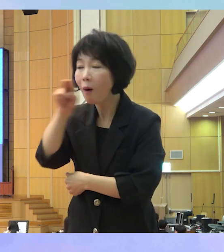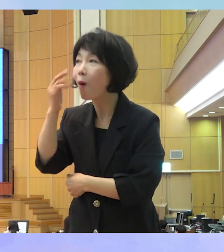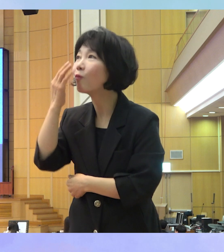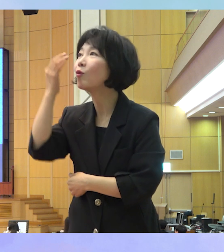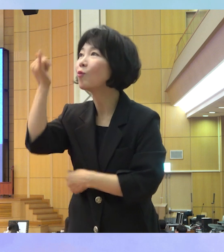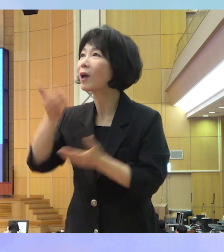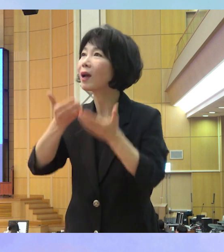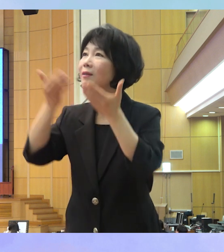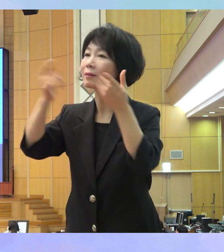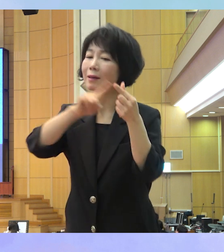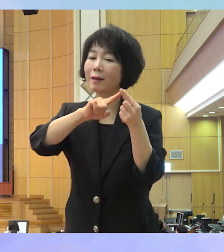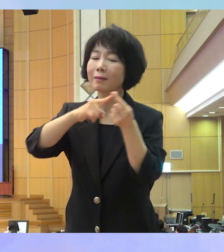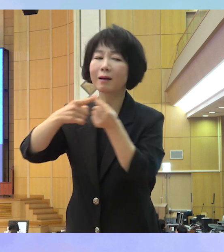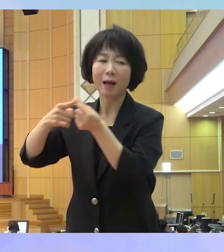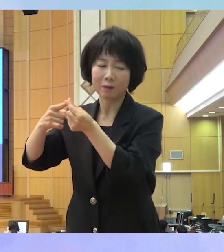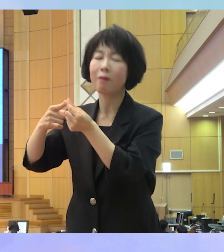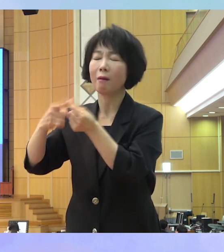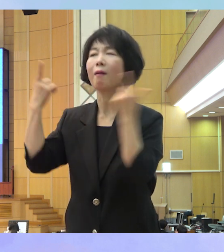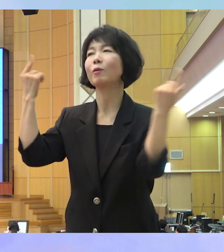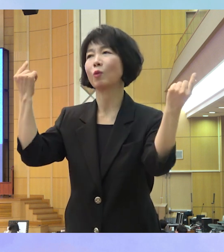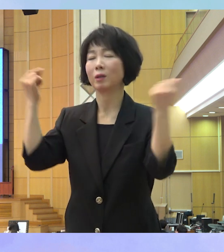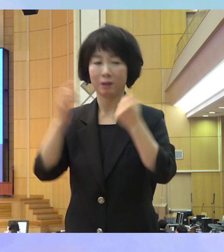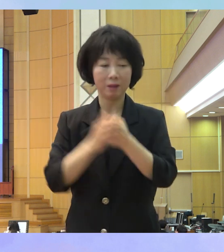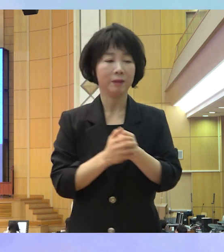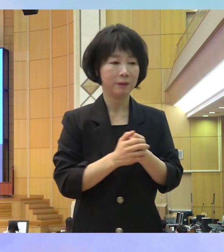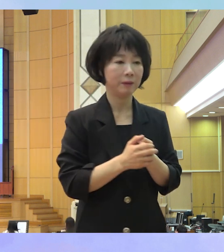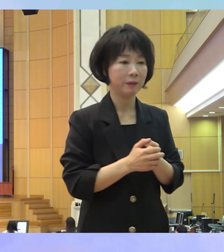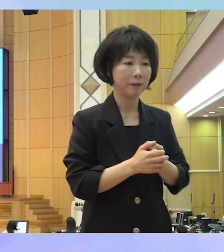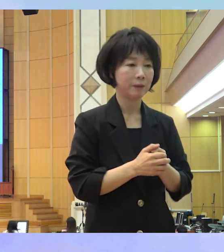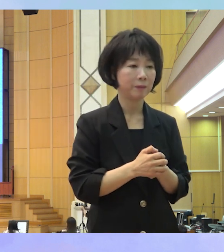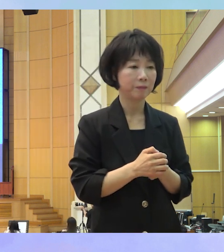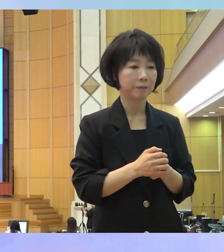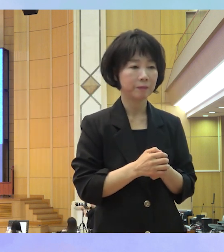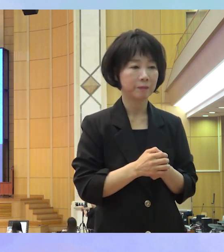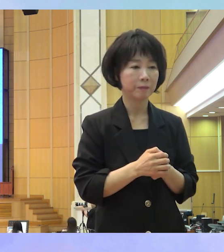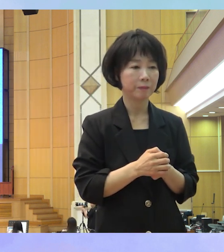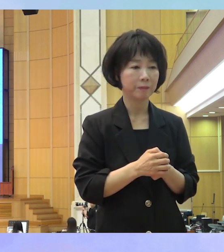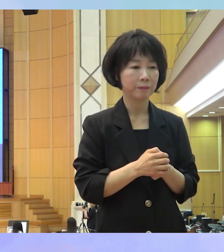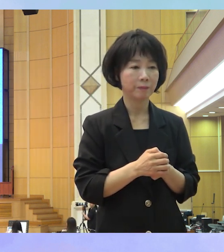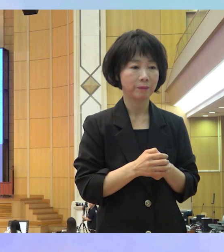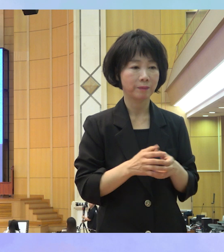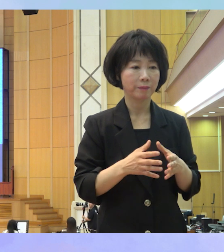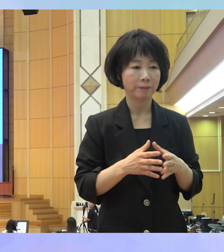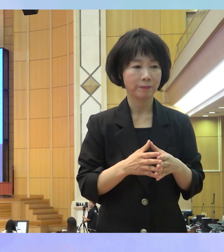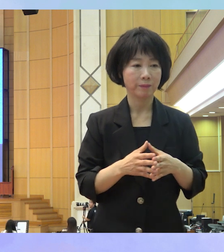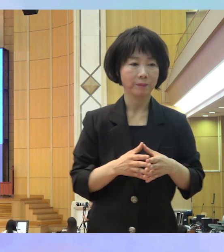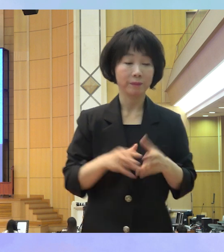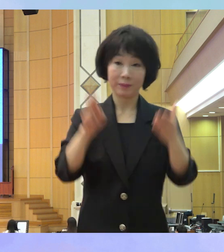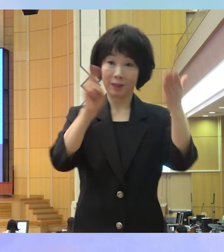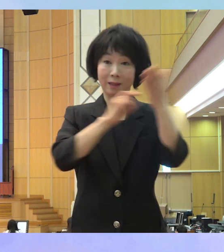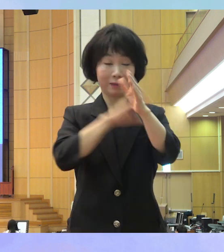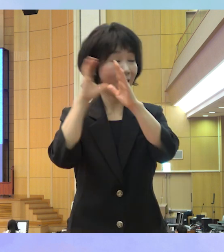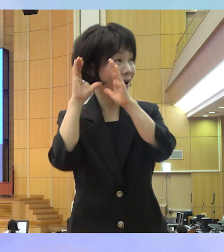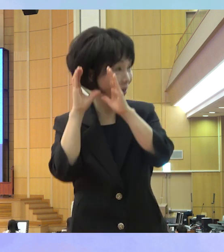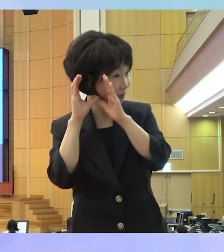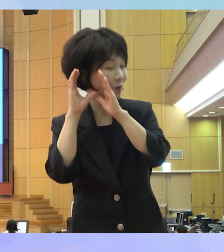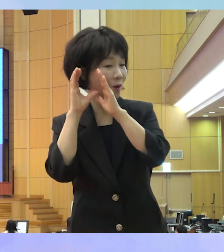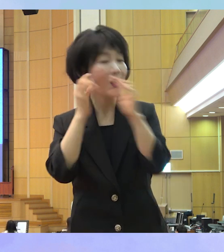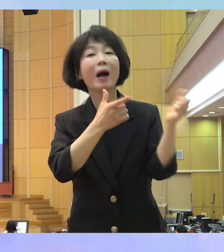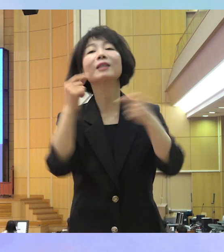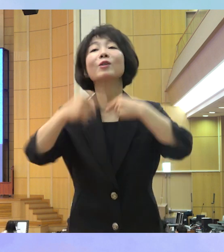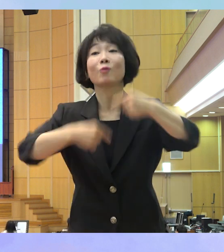드리는 그런 가사예요. 그러니까 여러분들 찬양 잘 또 같이